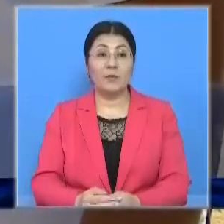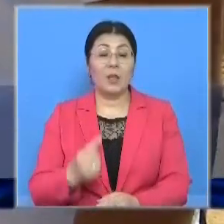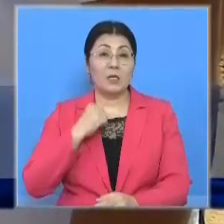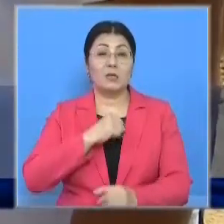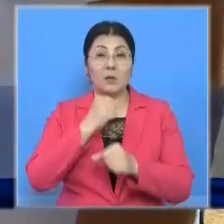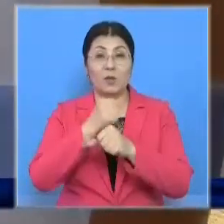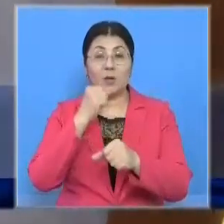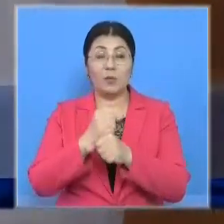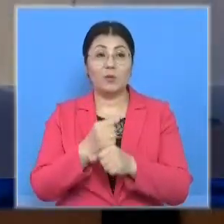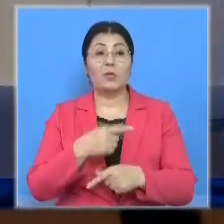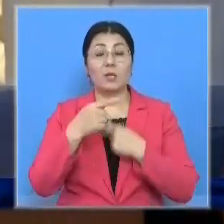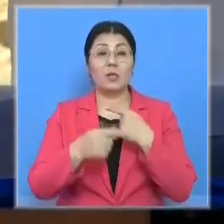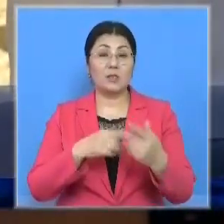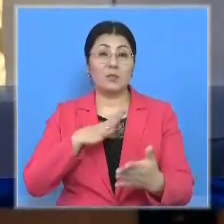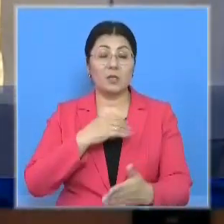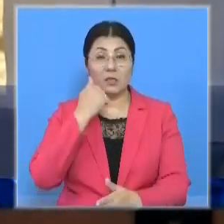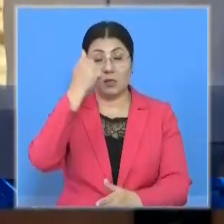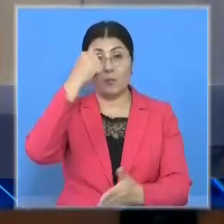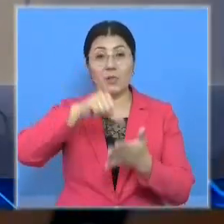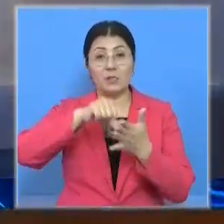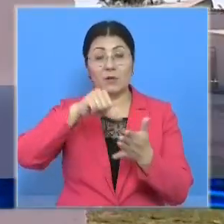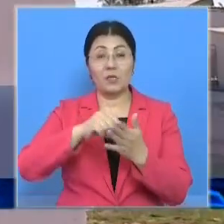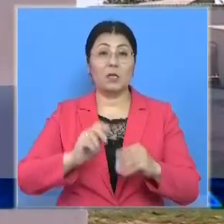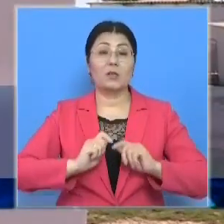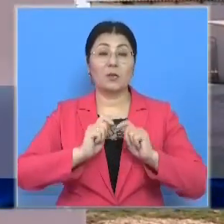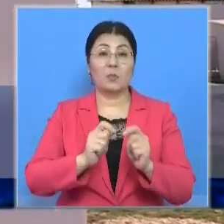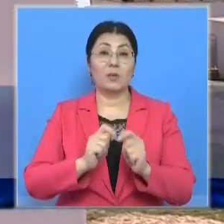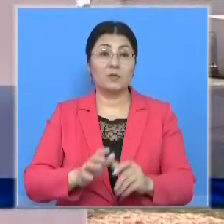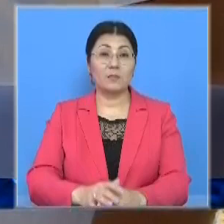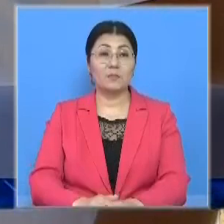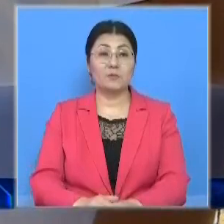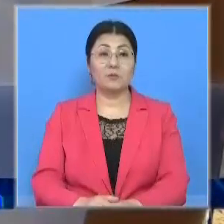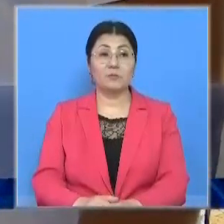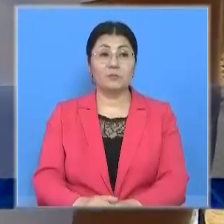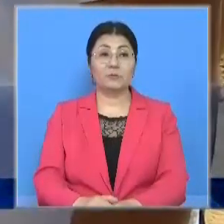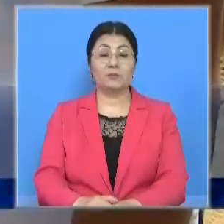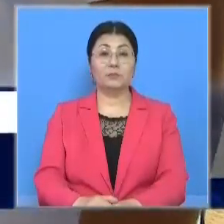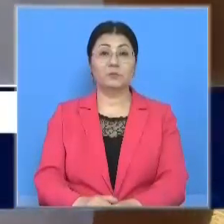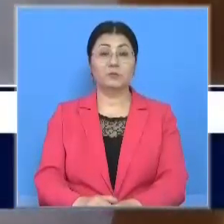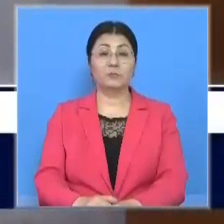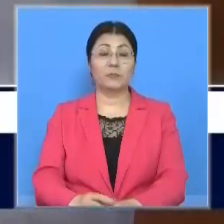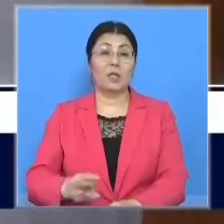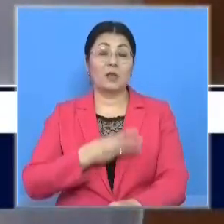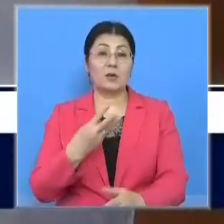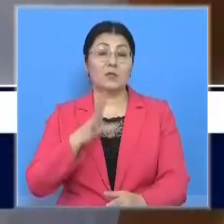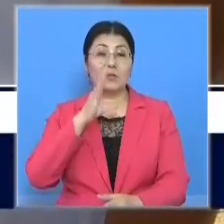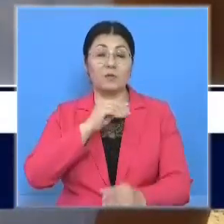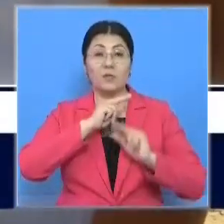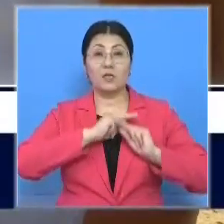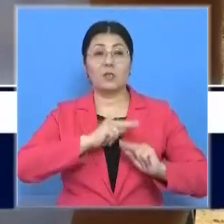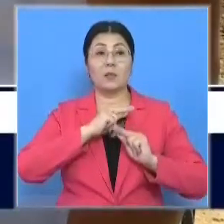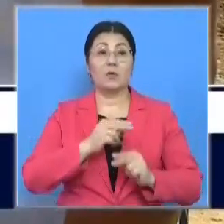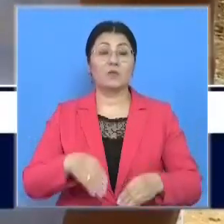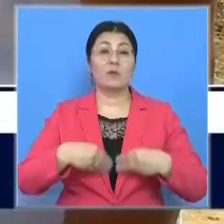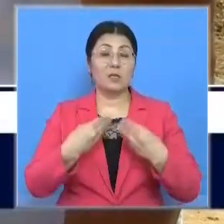свою очередь, члены информационной группы поблагодарили участников проекта и вручили специальную награду. Желаю вам успехов в работе.